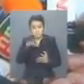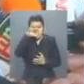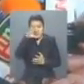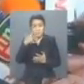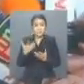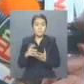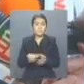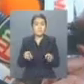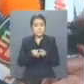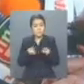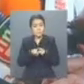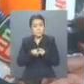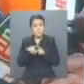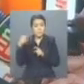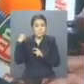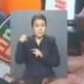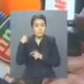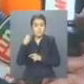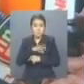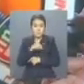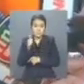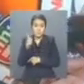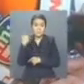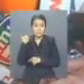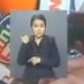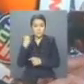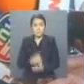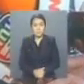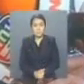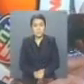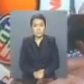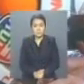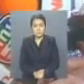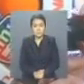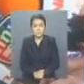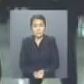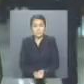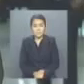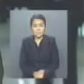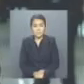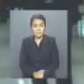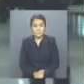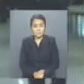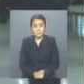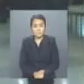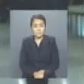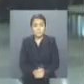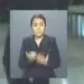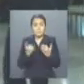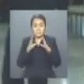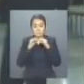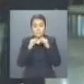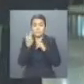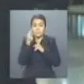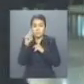ต่อกันนะครับ ะสำหรับผลการประชุมคณะรัฐมนตรีนั้นนะคะ